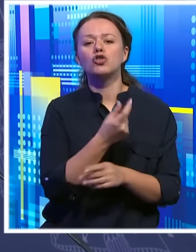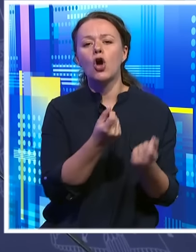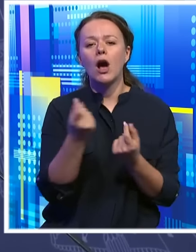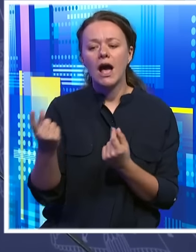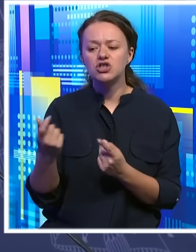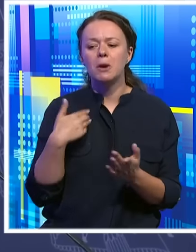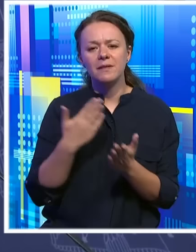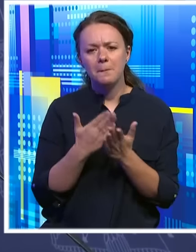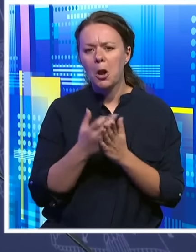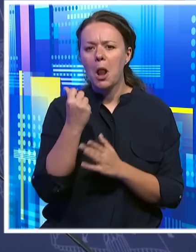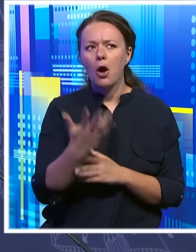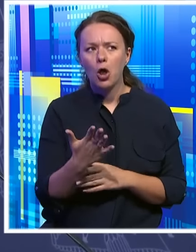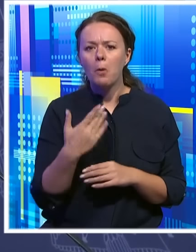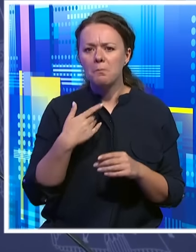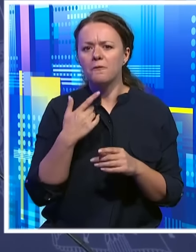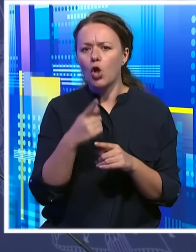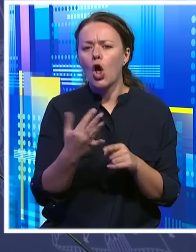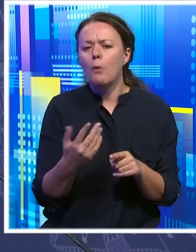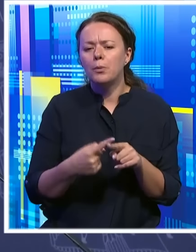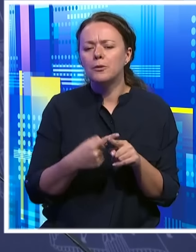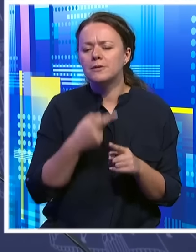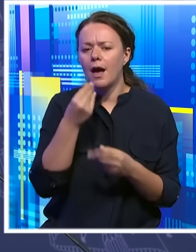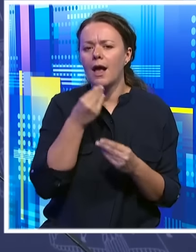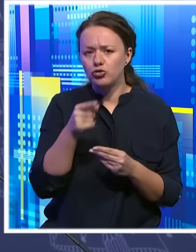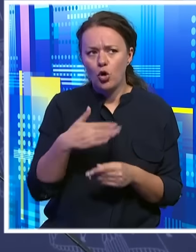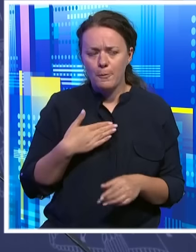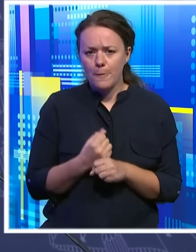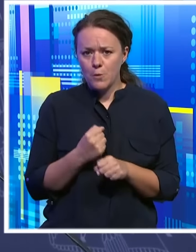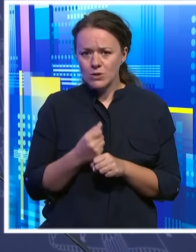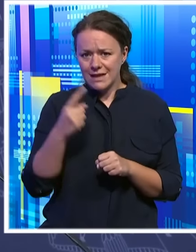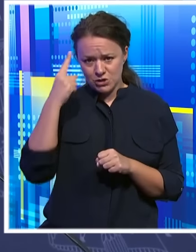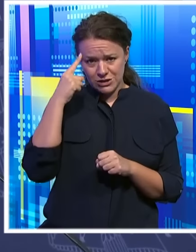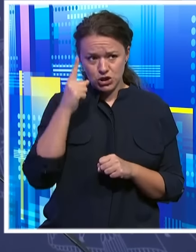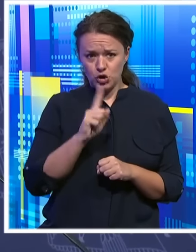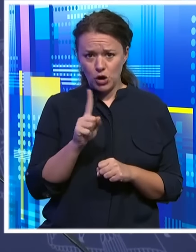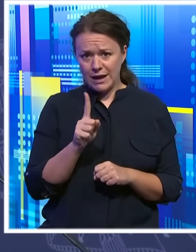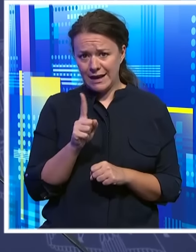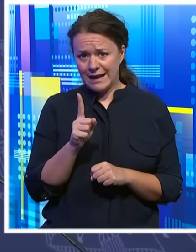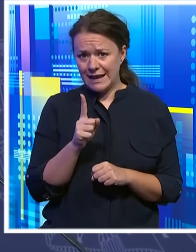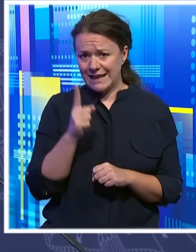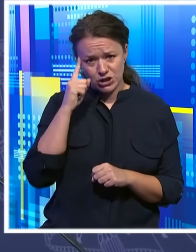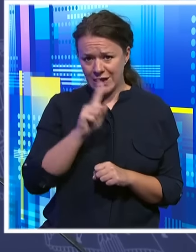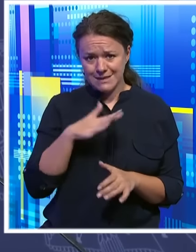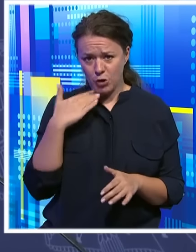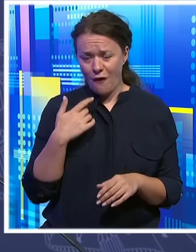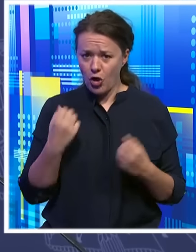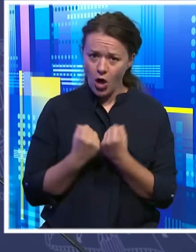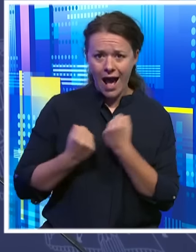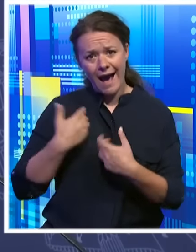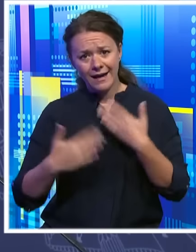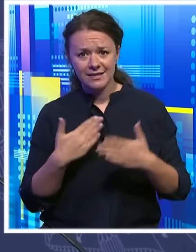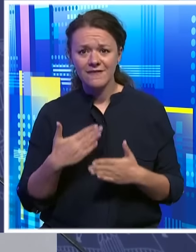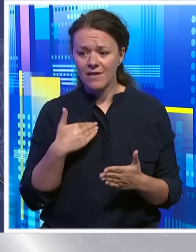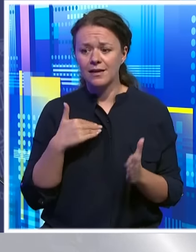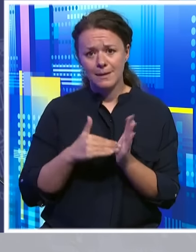od medija. To je moj posao. To znači da nisam bio dovoljno aktivan. Trebalo bi do sada da bude bar